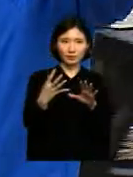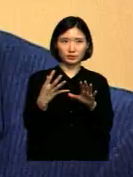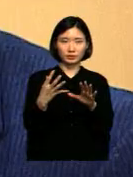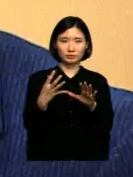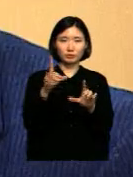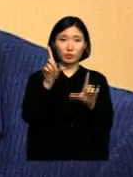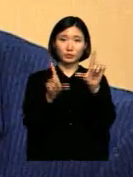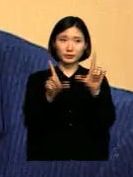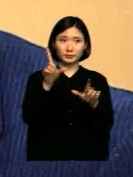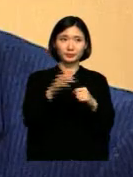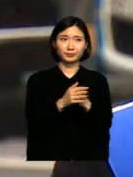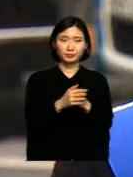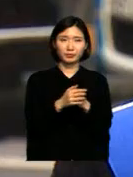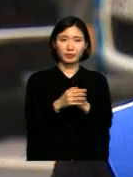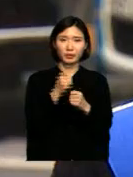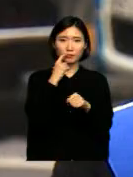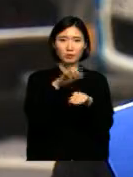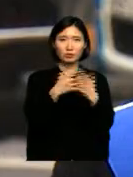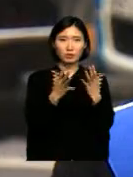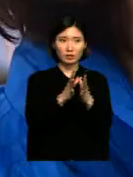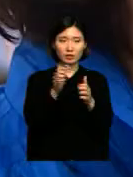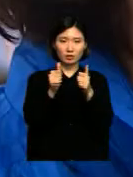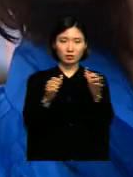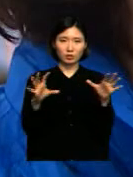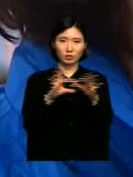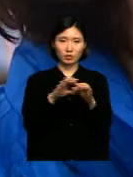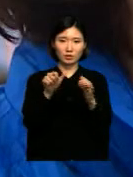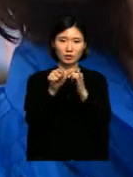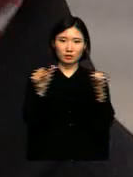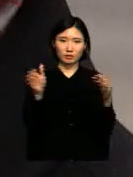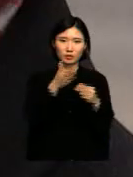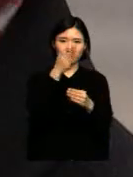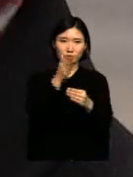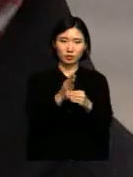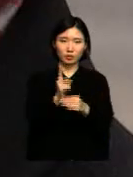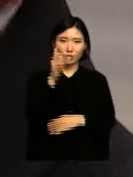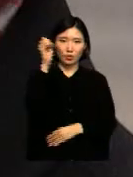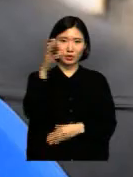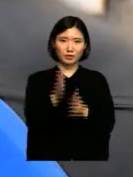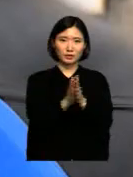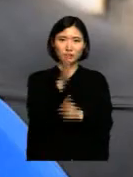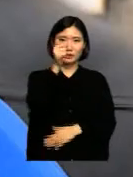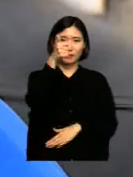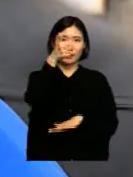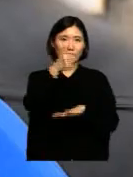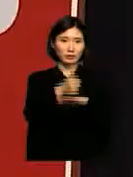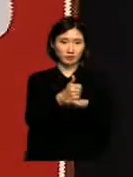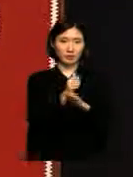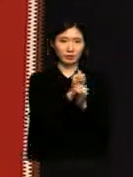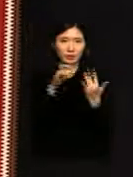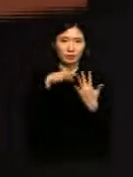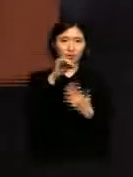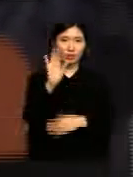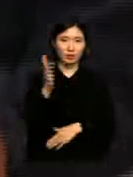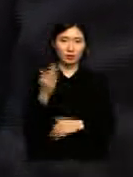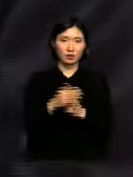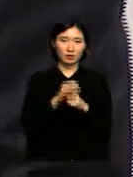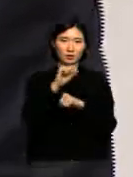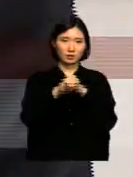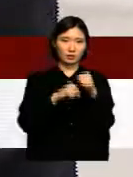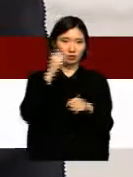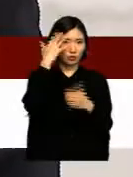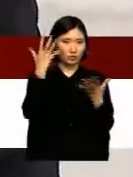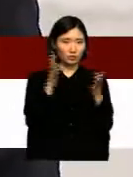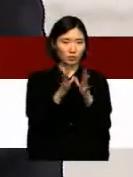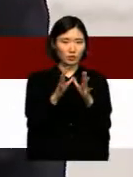모습입니다 민주당은 경선을 통해 5명 가운데 고양시장 최종 후보를 선정 합니다 자유 한국